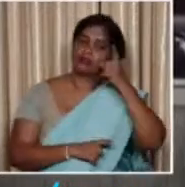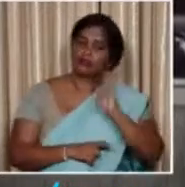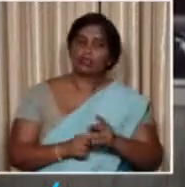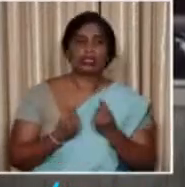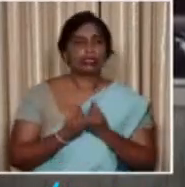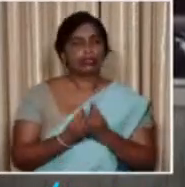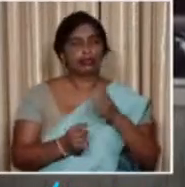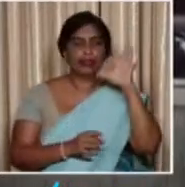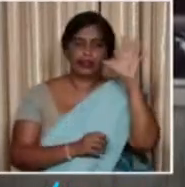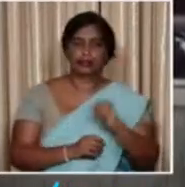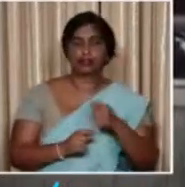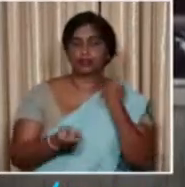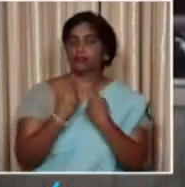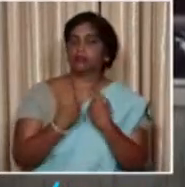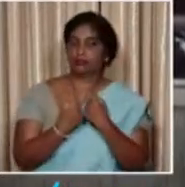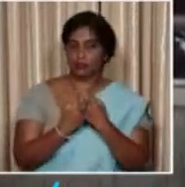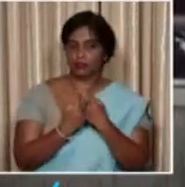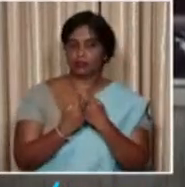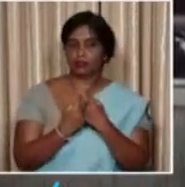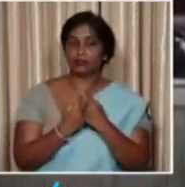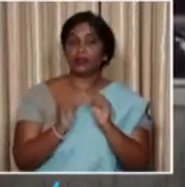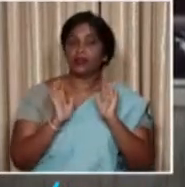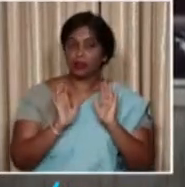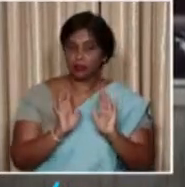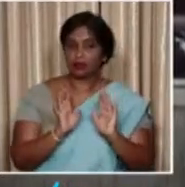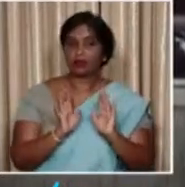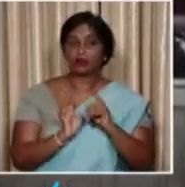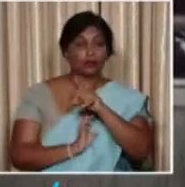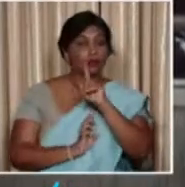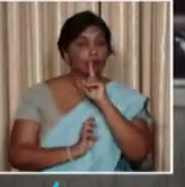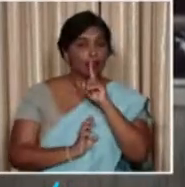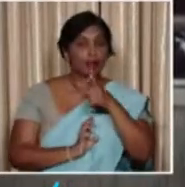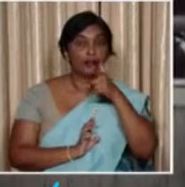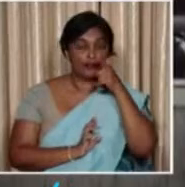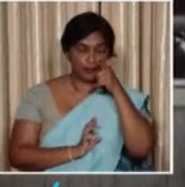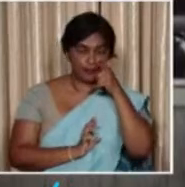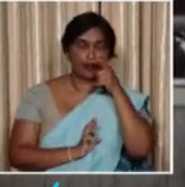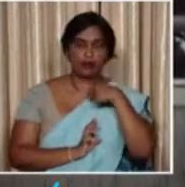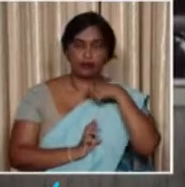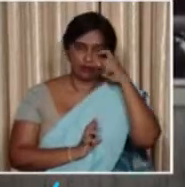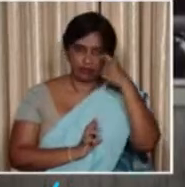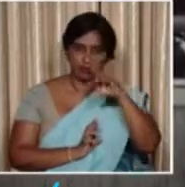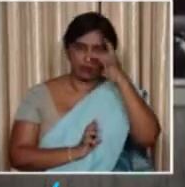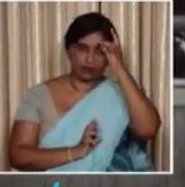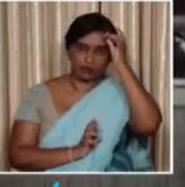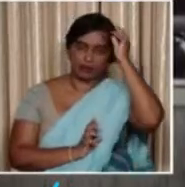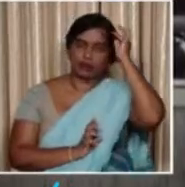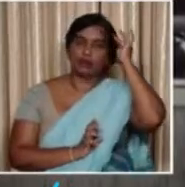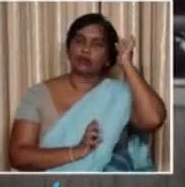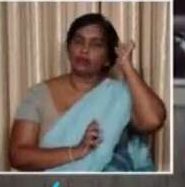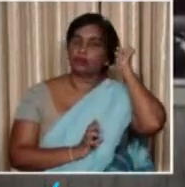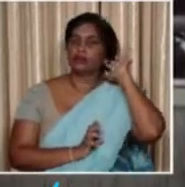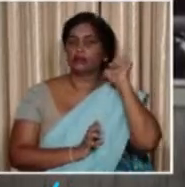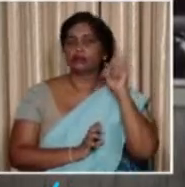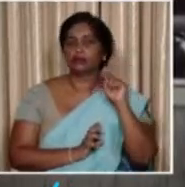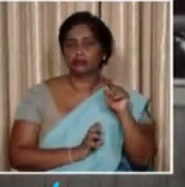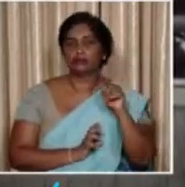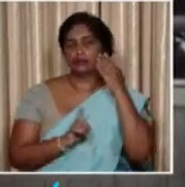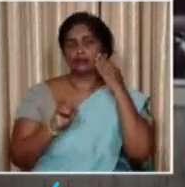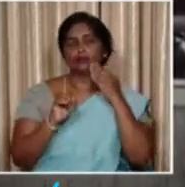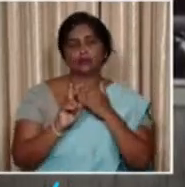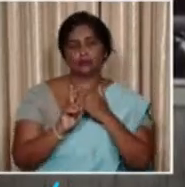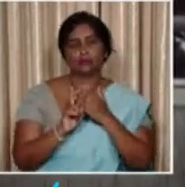තරම් ඉක්මනට ගෙනල්ලා මේක විමර්ශනය කරන්න. හැබැයි මමත් ඔය කියන වීඩියෝ පටය දැක්කා. කරු කතානායකතුමනි එය